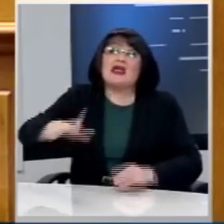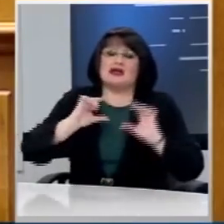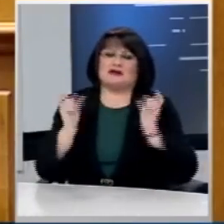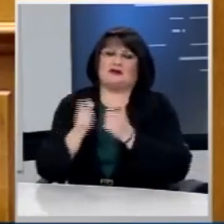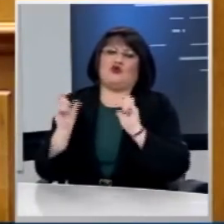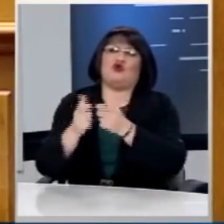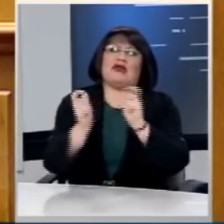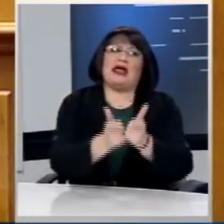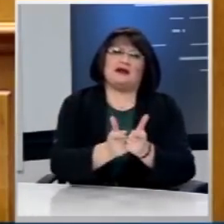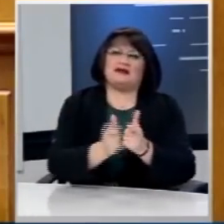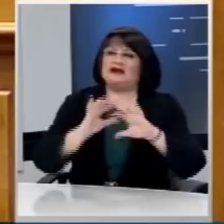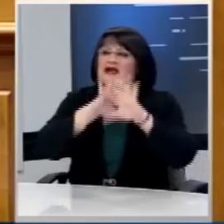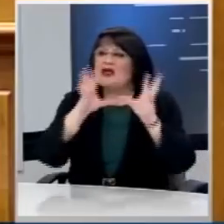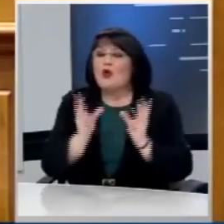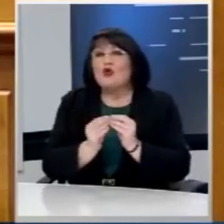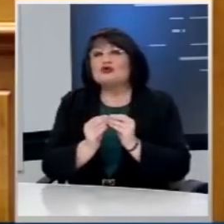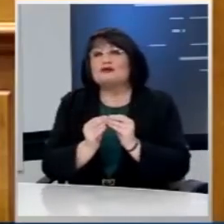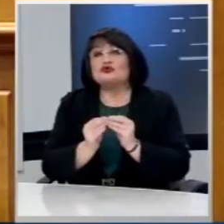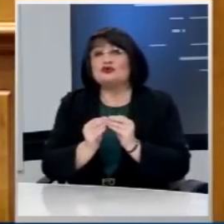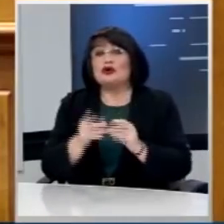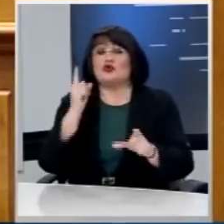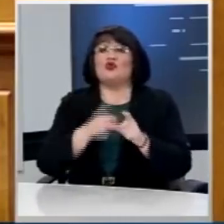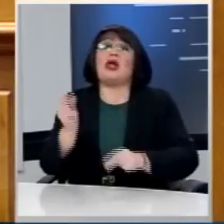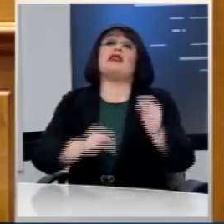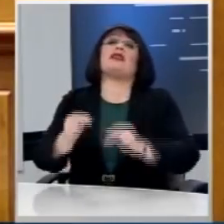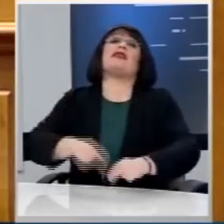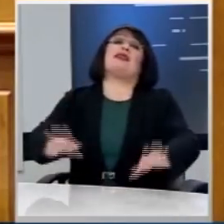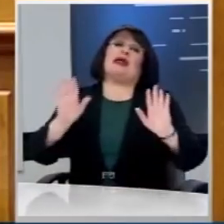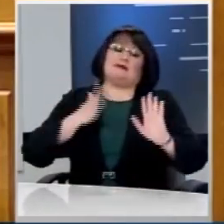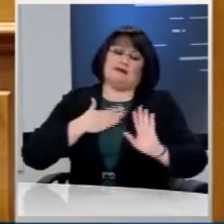οικογένειες. Για όλους αυτούς τους λόγους τον καταψηφίζουμε. Σας ευχαριστώ.